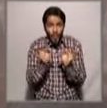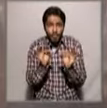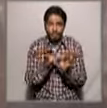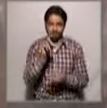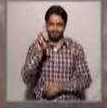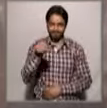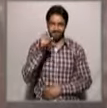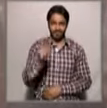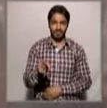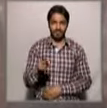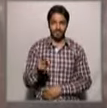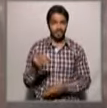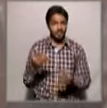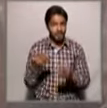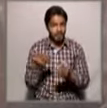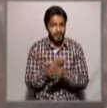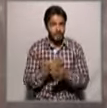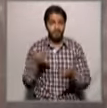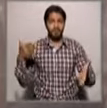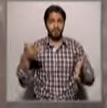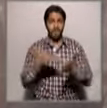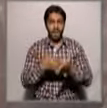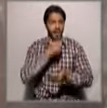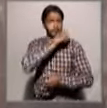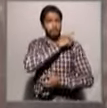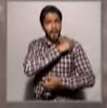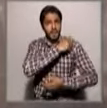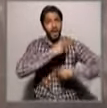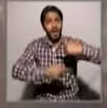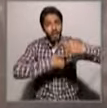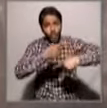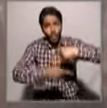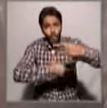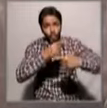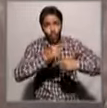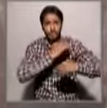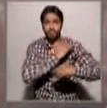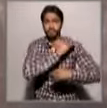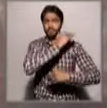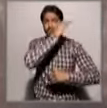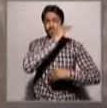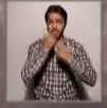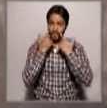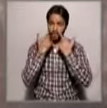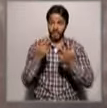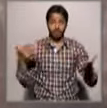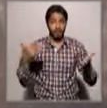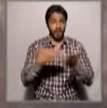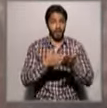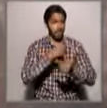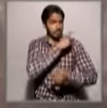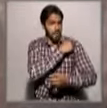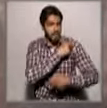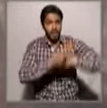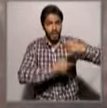لا ينتهي عن المعصية في مثل هذا، ربما يتطور الأمر إلى المعاصي الكبرى. نسأل الله أن يعافي